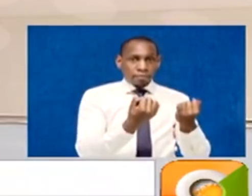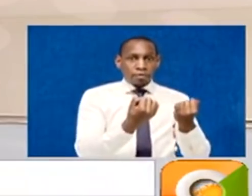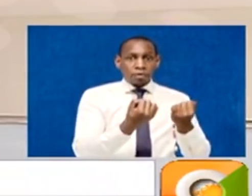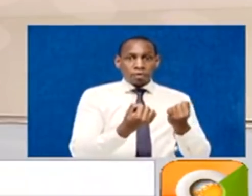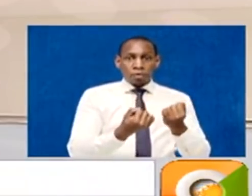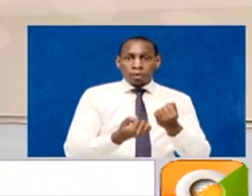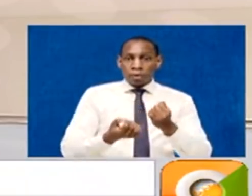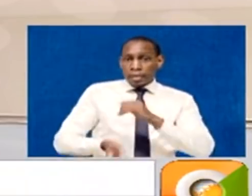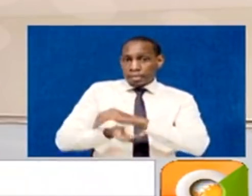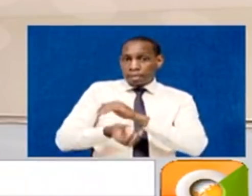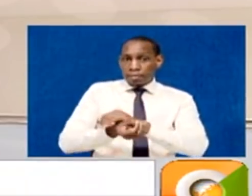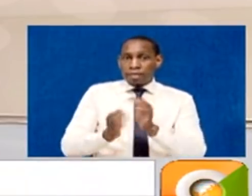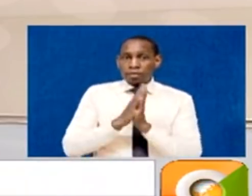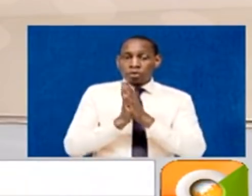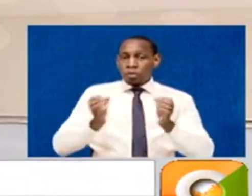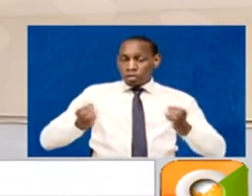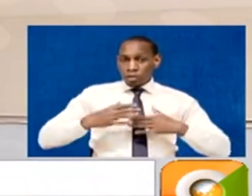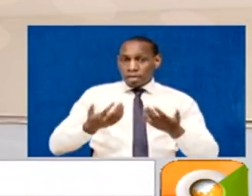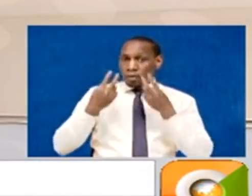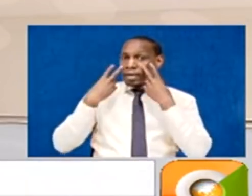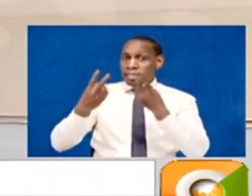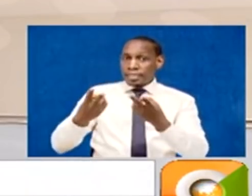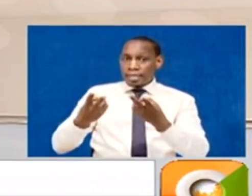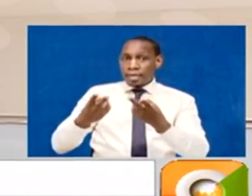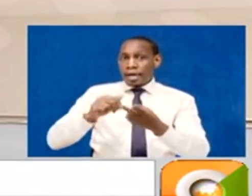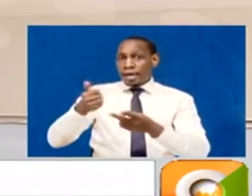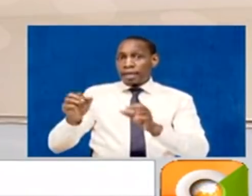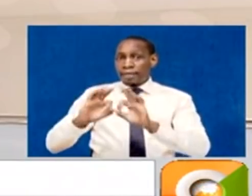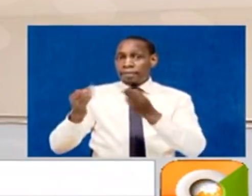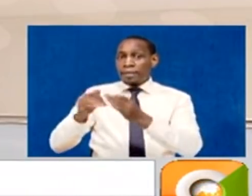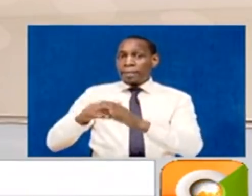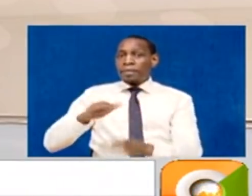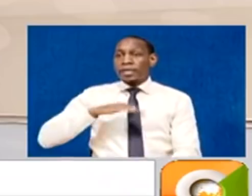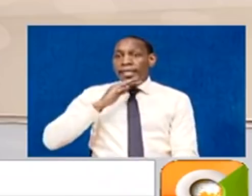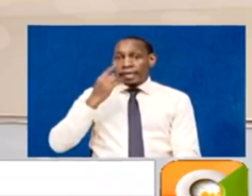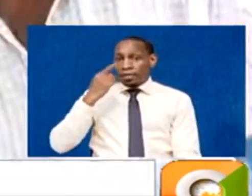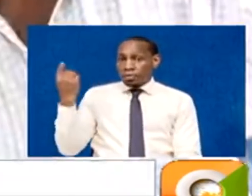wanaelezea taswira ya kuogofya ya jinsi walivyoshuhudia ndugu zao wakiangamia.